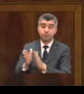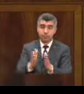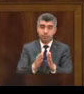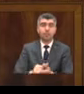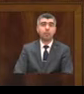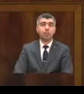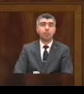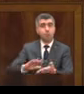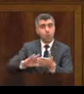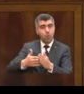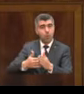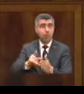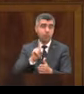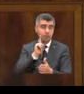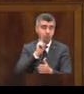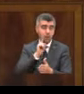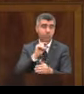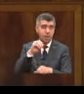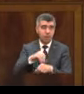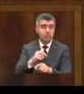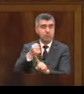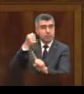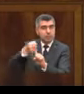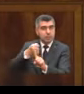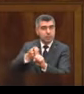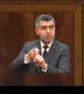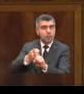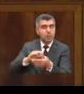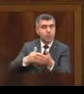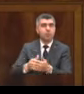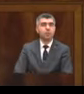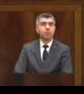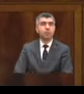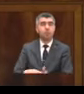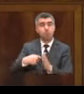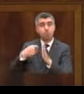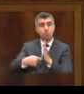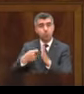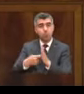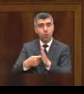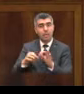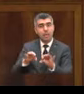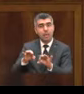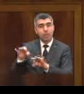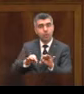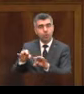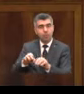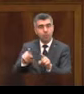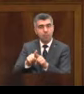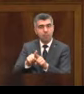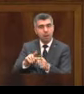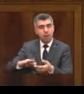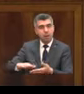دائما في إطار النساء اليوم كاين اشتغال في مراحله المتأخرة على مشروع استراتيجية لمناهضة العنف ضد